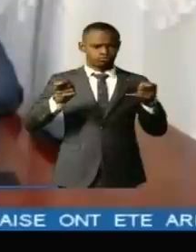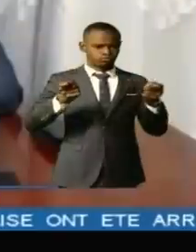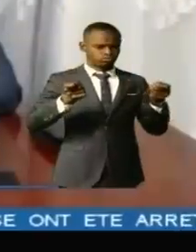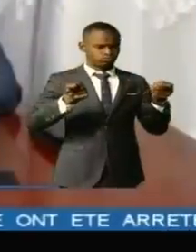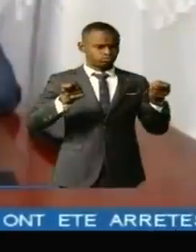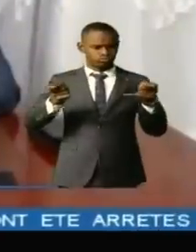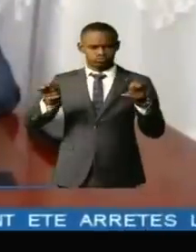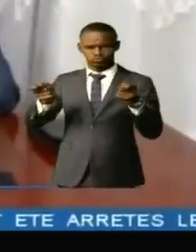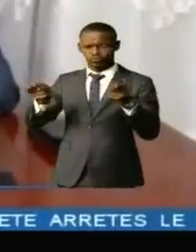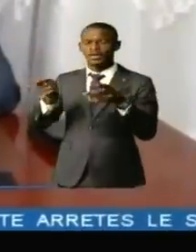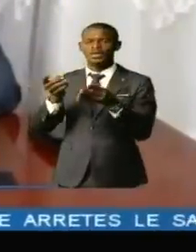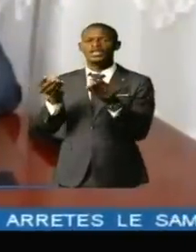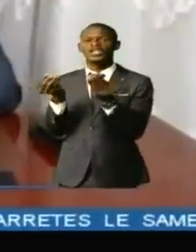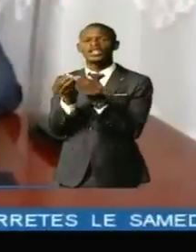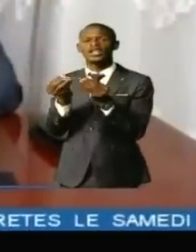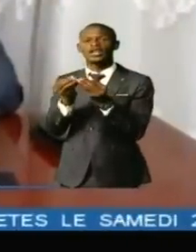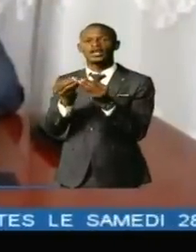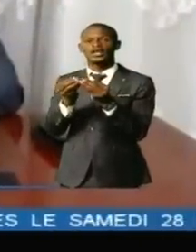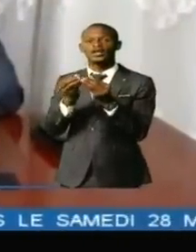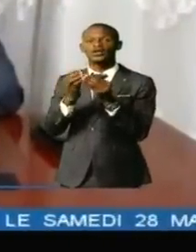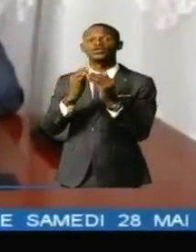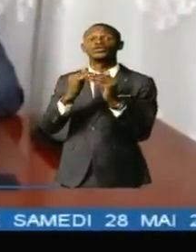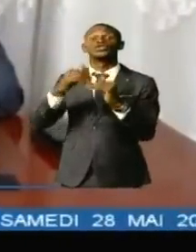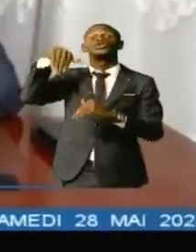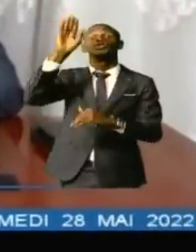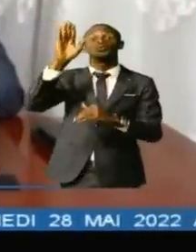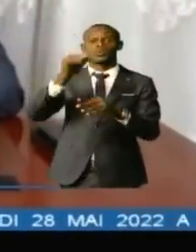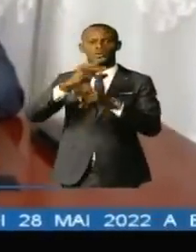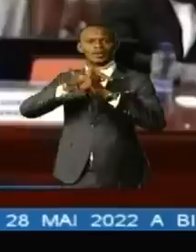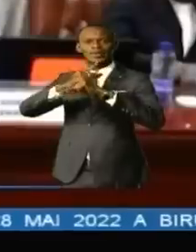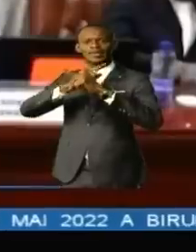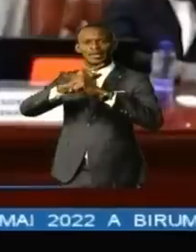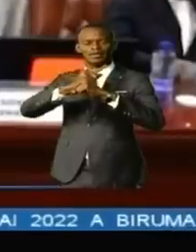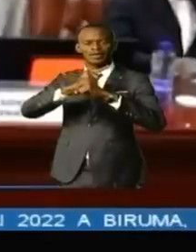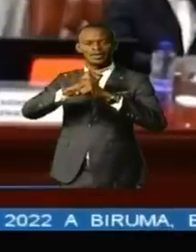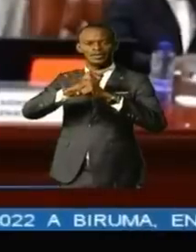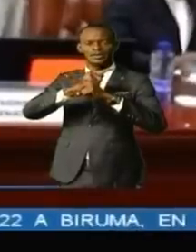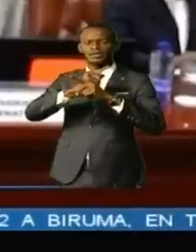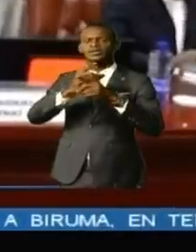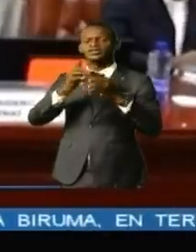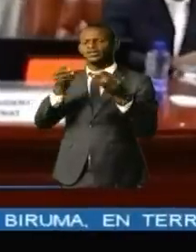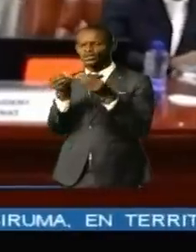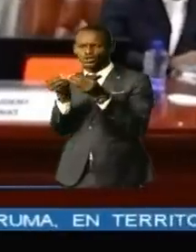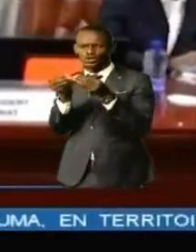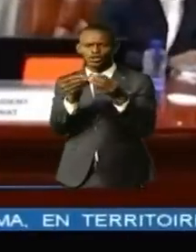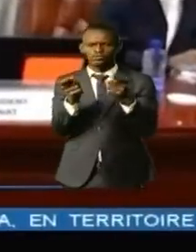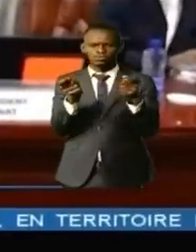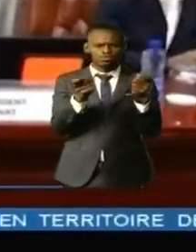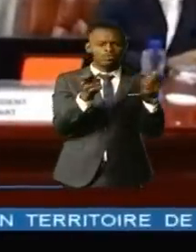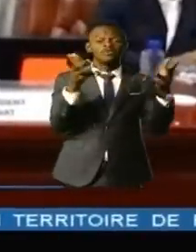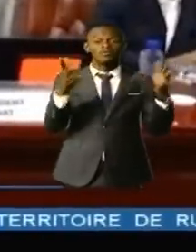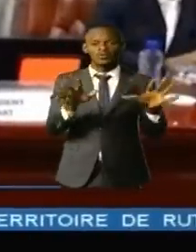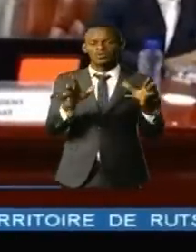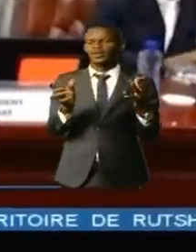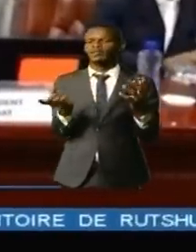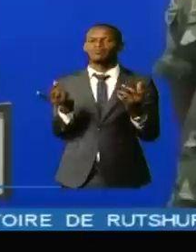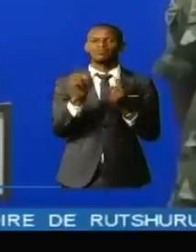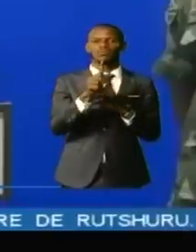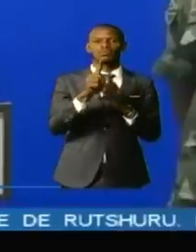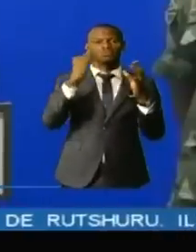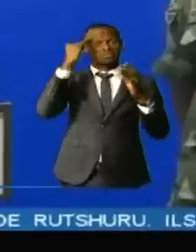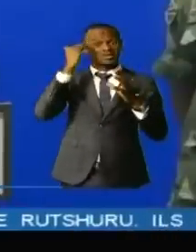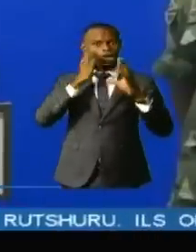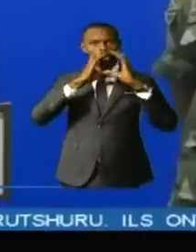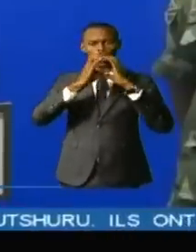Au cours de cette importante réunion, dont le compte rendu a été fait par le ministre de la Communication et des médias, porte-parole du gouvernement Patrick